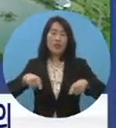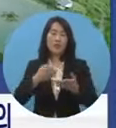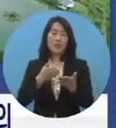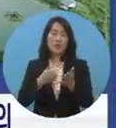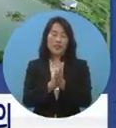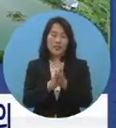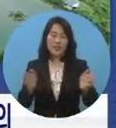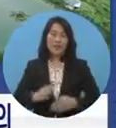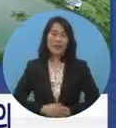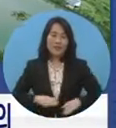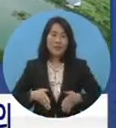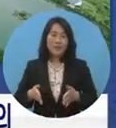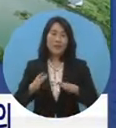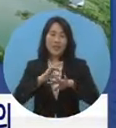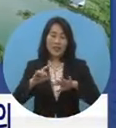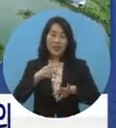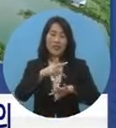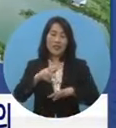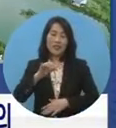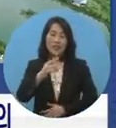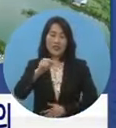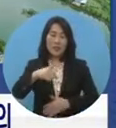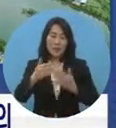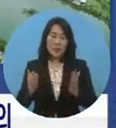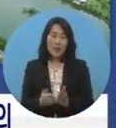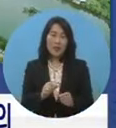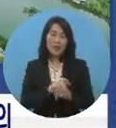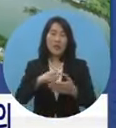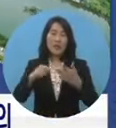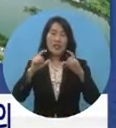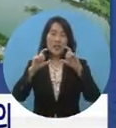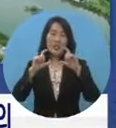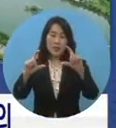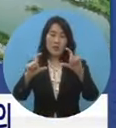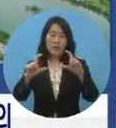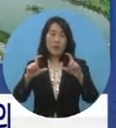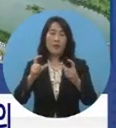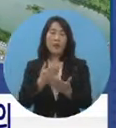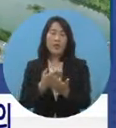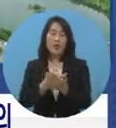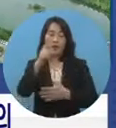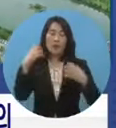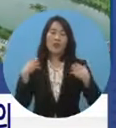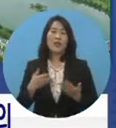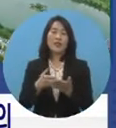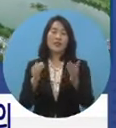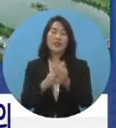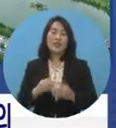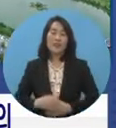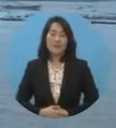정했습니다 차라는 누가 해남 군과 진도군 의신면 을 특별재난지역으로 선포할 줄 것을 정부에 건의해